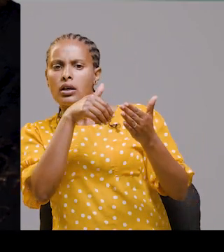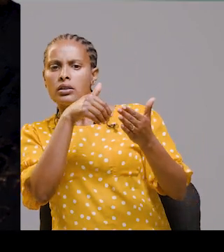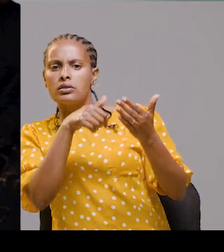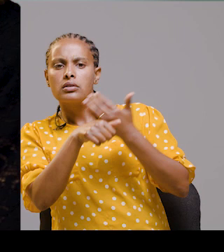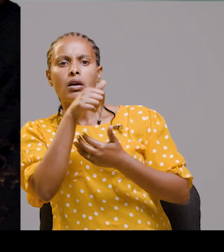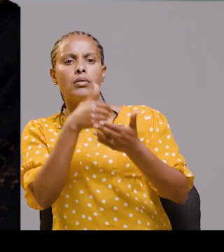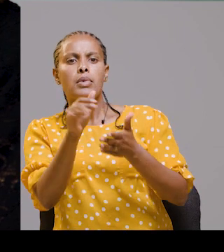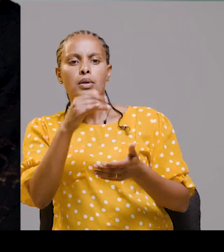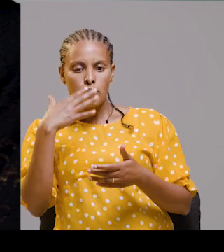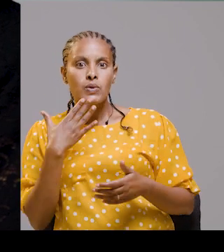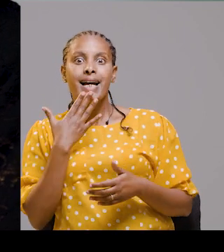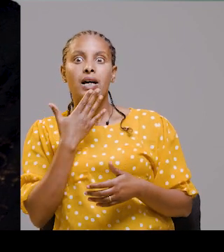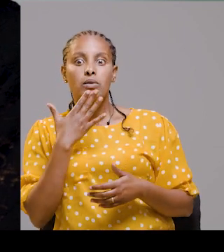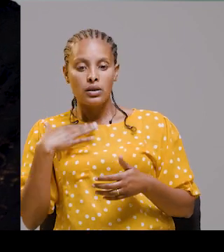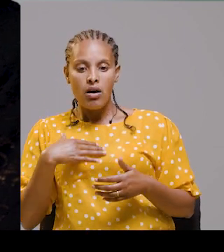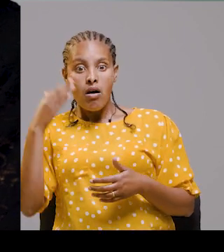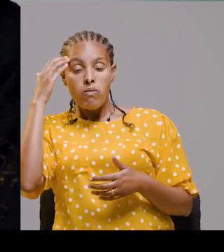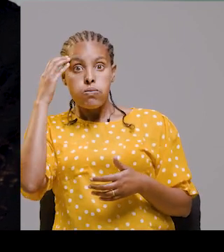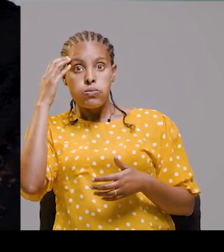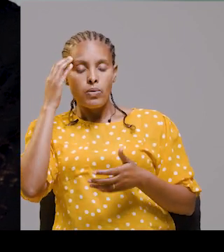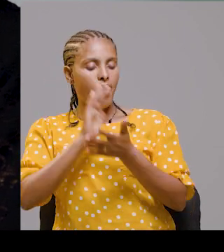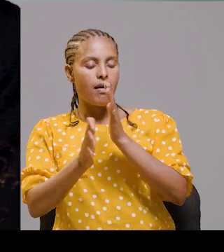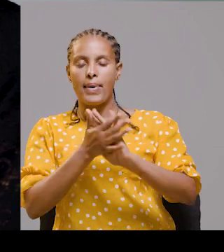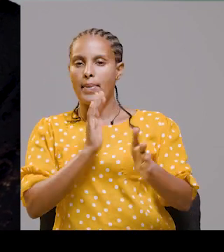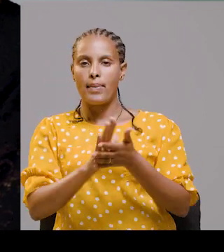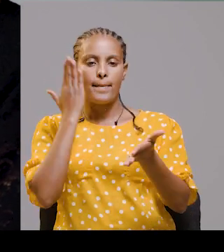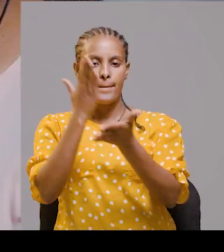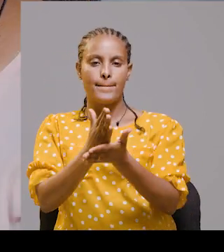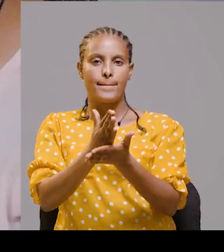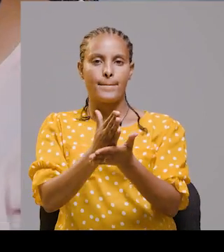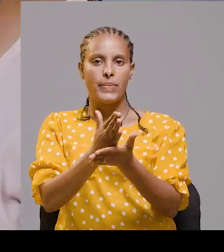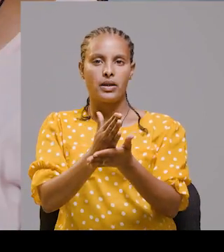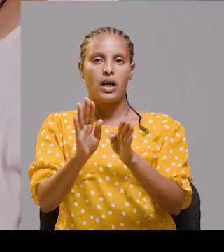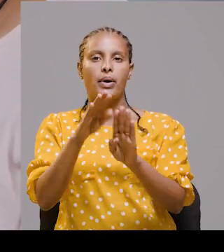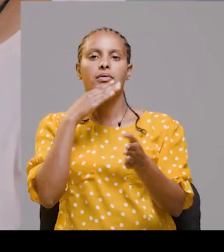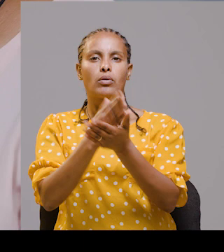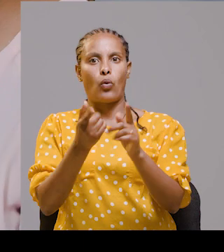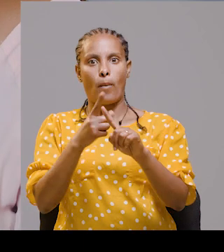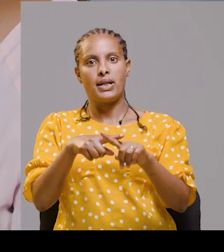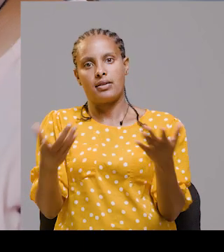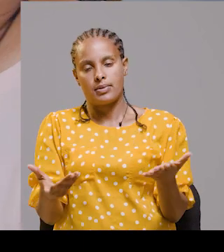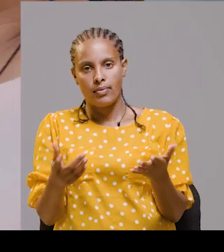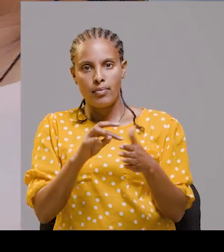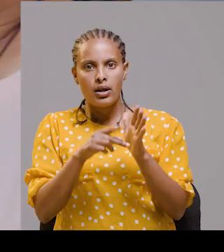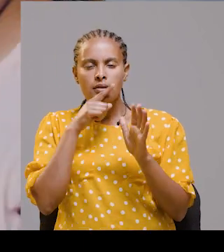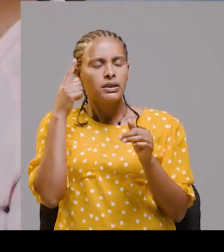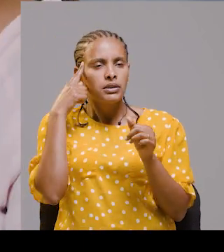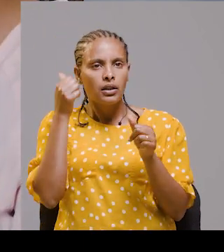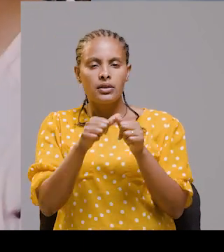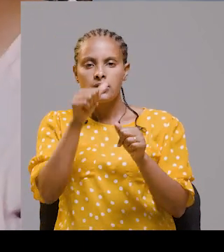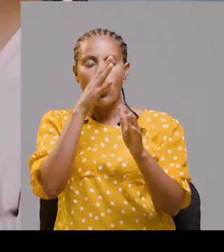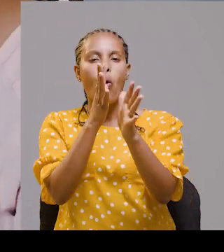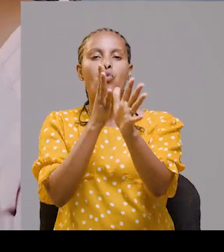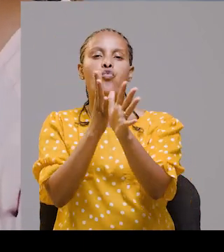ያደረሱ ሰዎች ጋር የሚመሳሰል ከሆነ የዛች ሴት ህክምና እዛ ጋር ያበቃል ማለት ነው ሰዎች መተው እንትን ሰልፍ